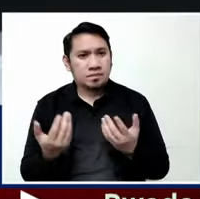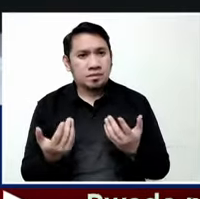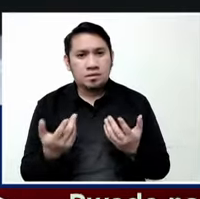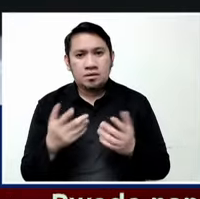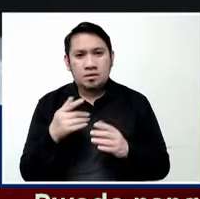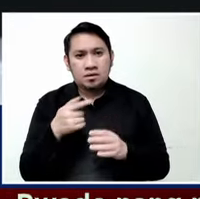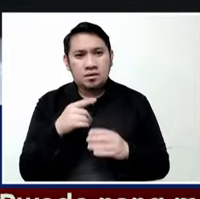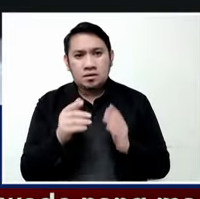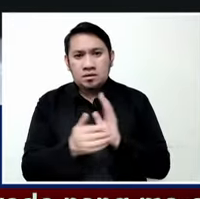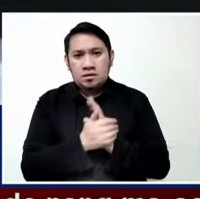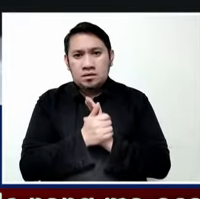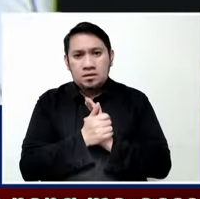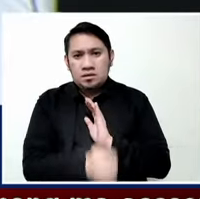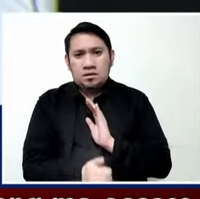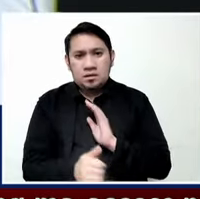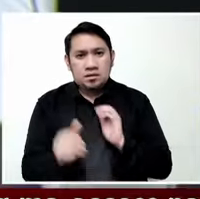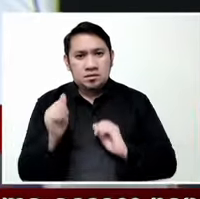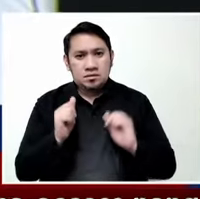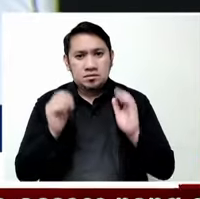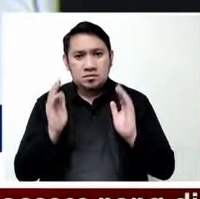artista. Unpredictable,